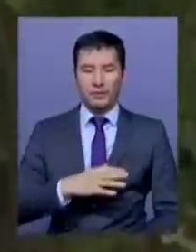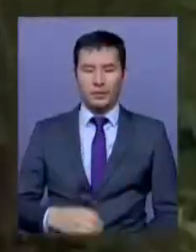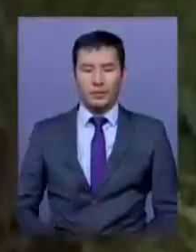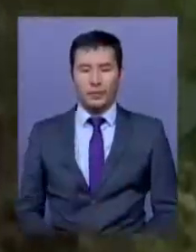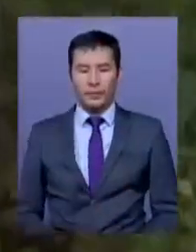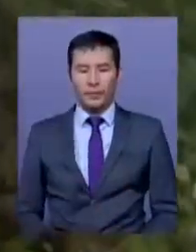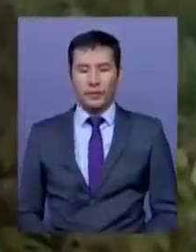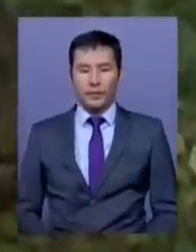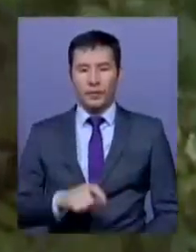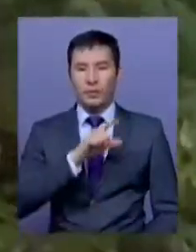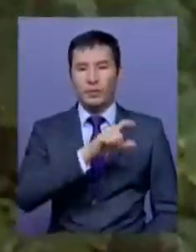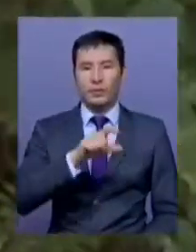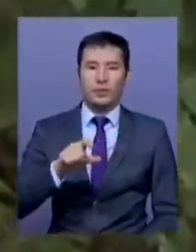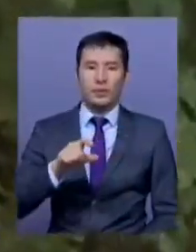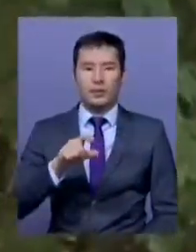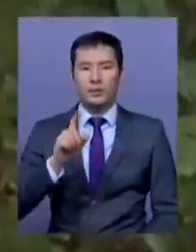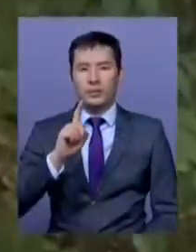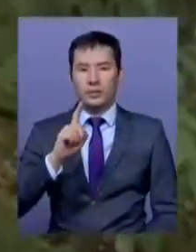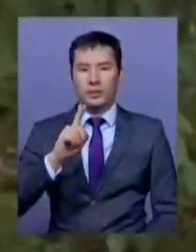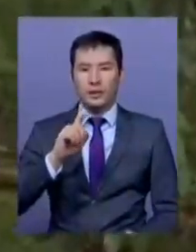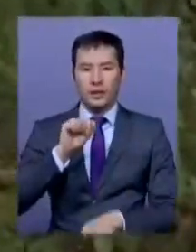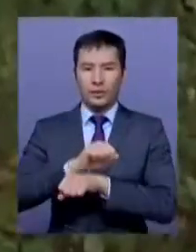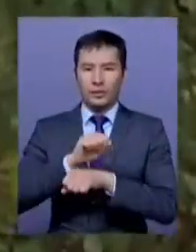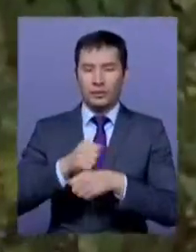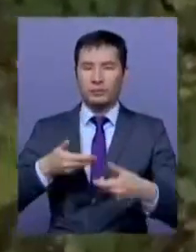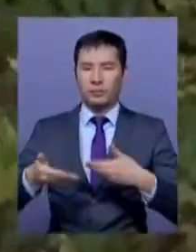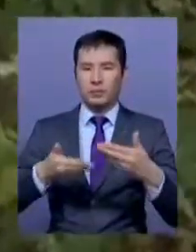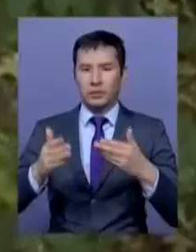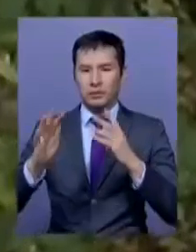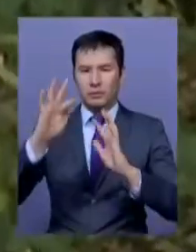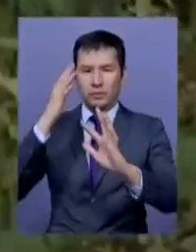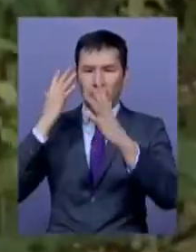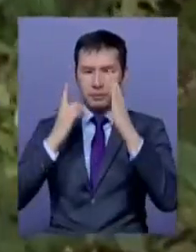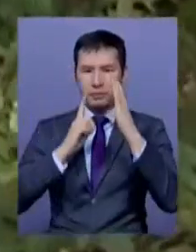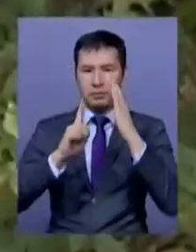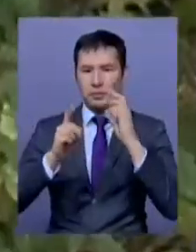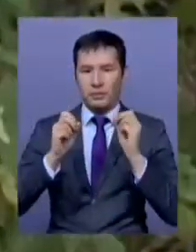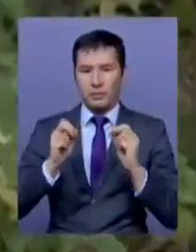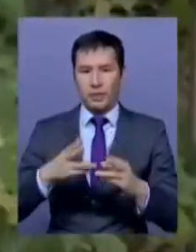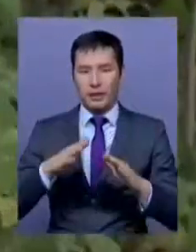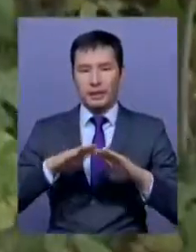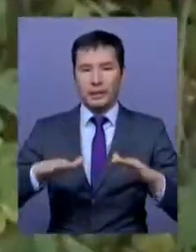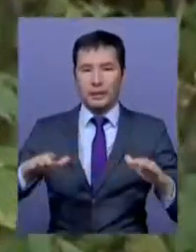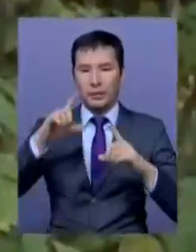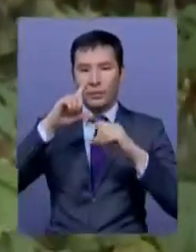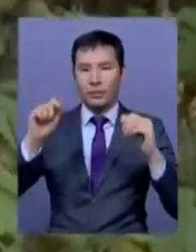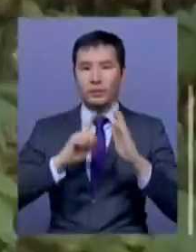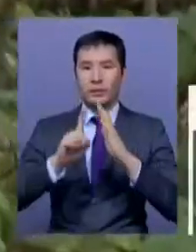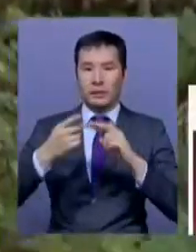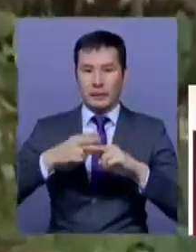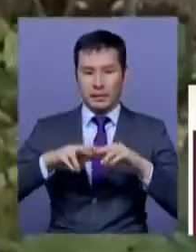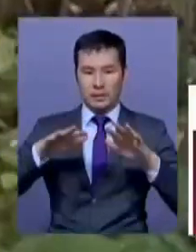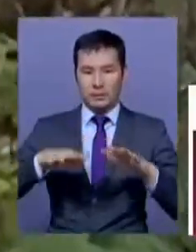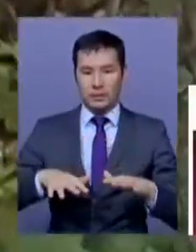аялдамаға, дүкенге, ал оқушылар мектепке бару үшін осы қалың ағаштың арасымен өтеді. Тіпті тұрғындардың айтуы бойынша бұл жерде